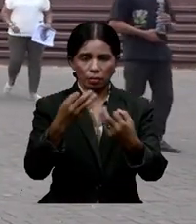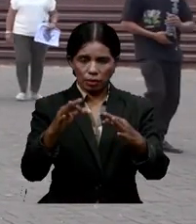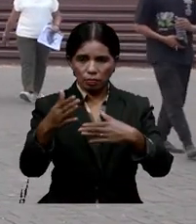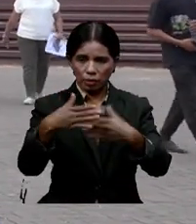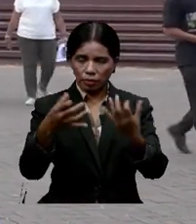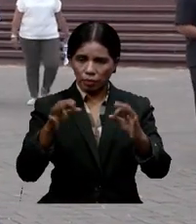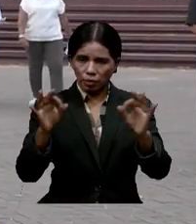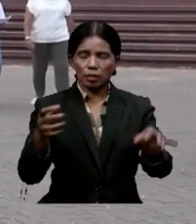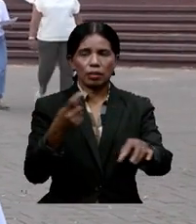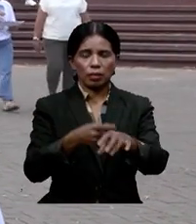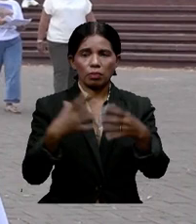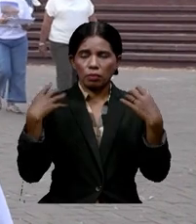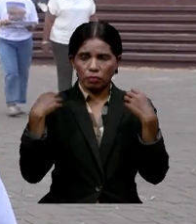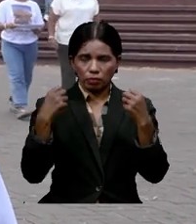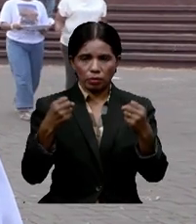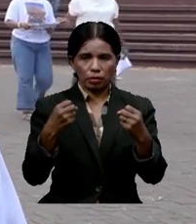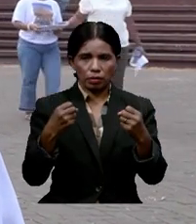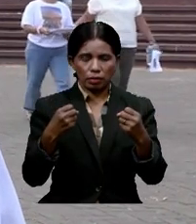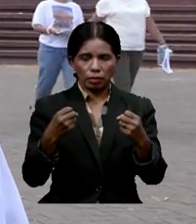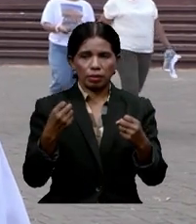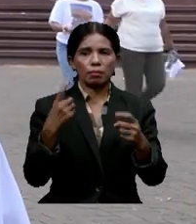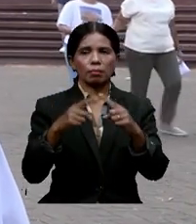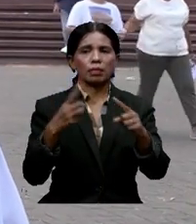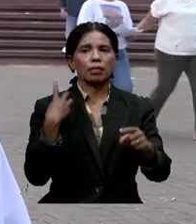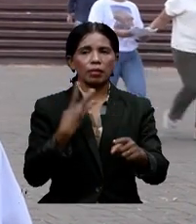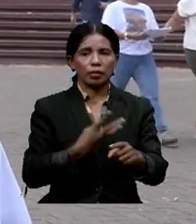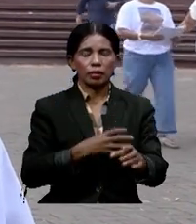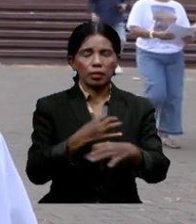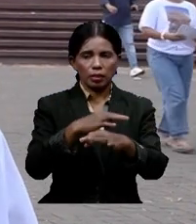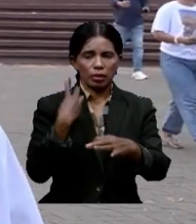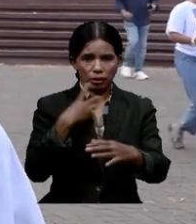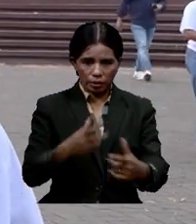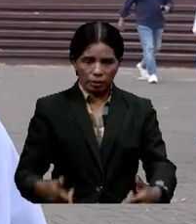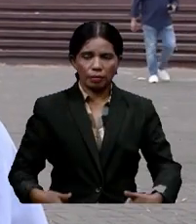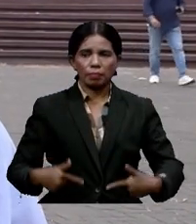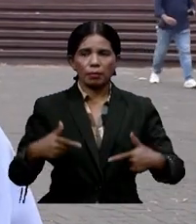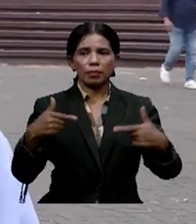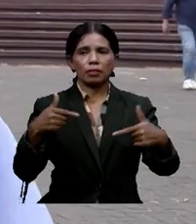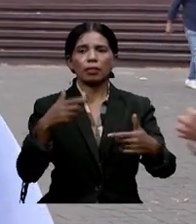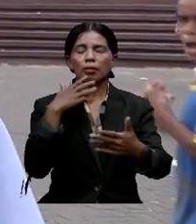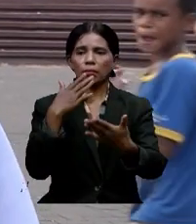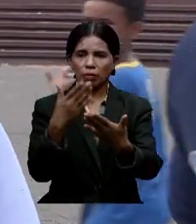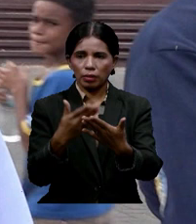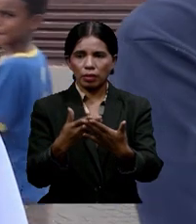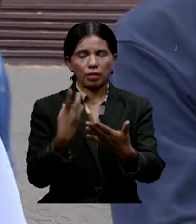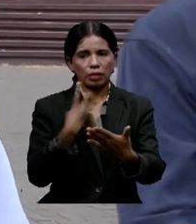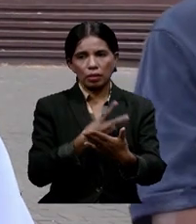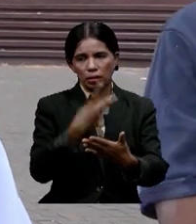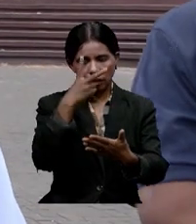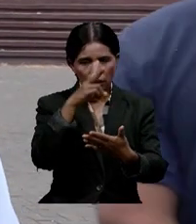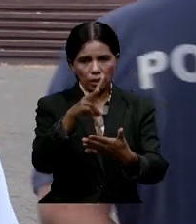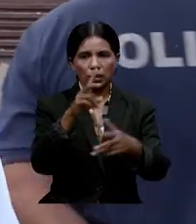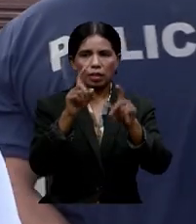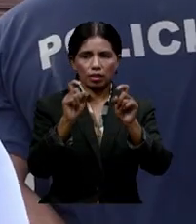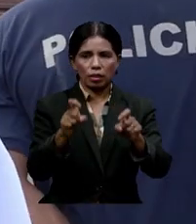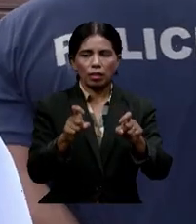Nebe tempo ira nebe forti kedas, forti teves meita tu hariete ne amoris, ira nebe diak itare, tenki